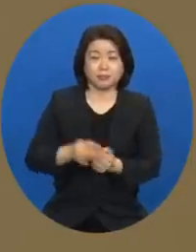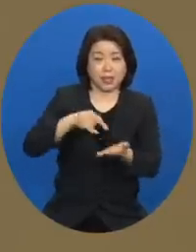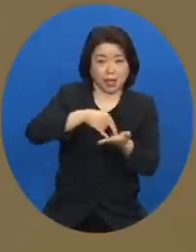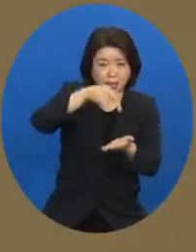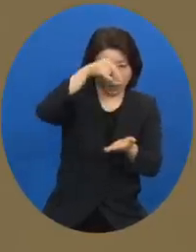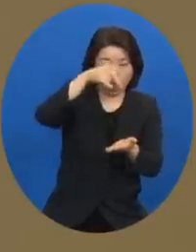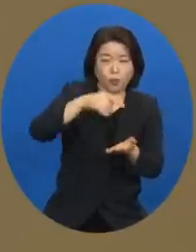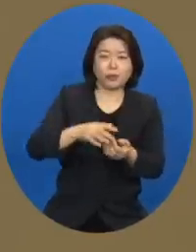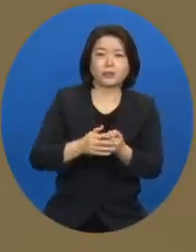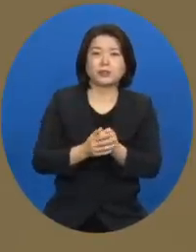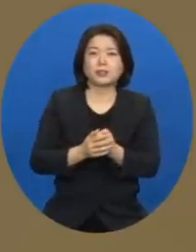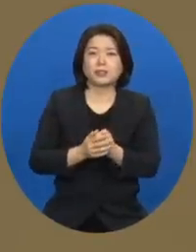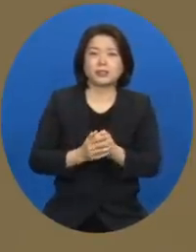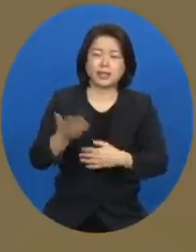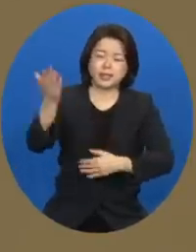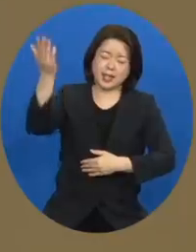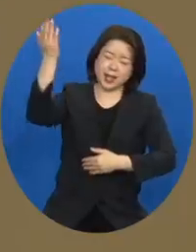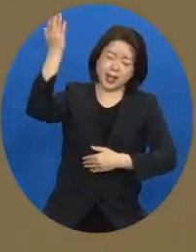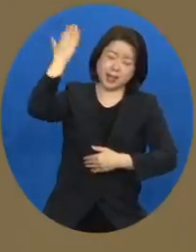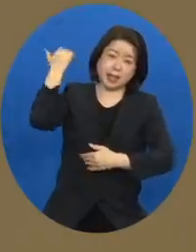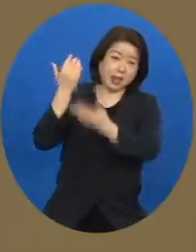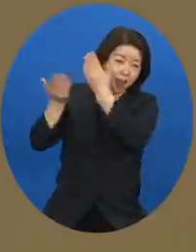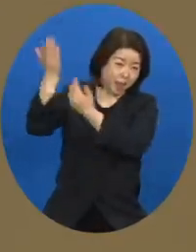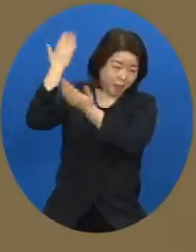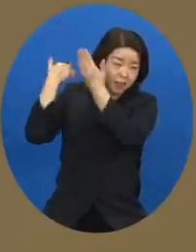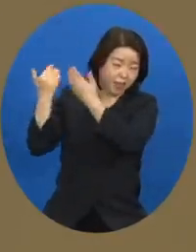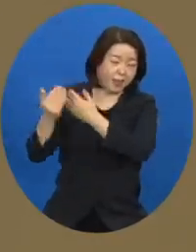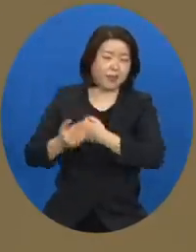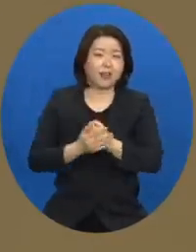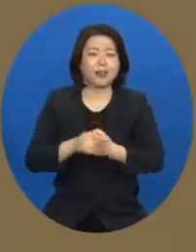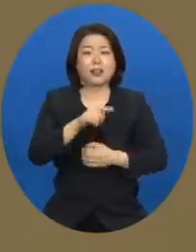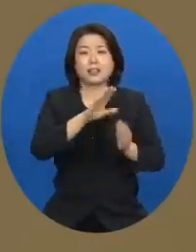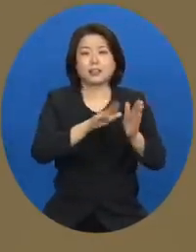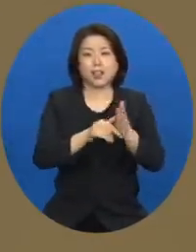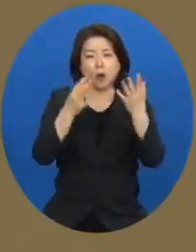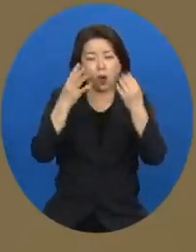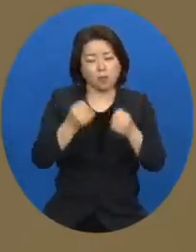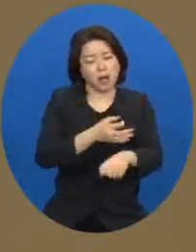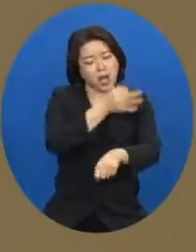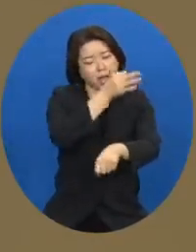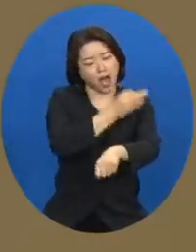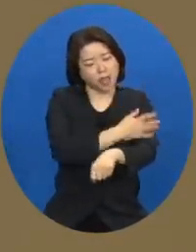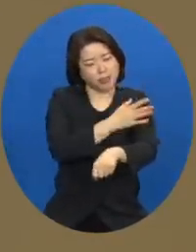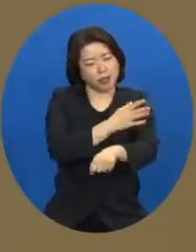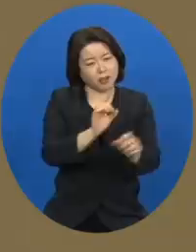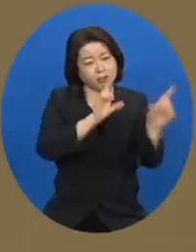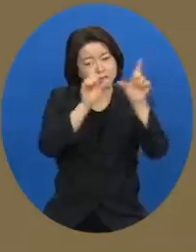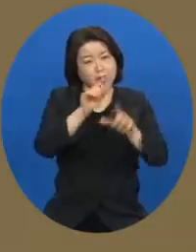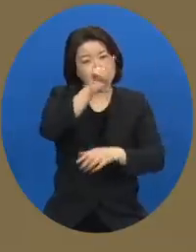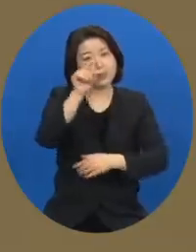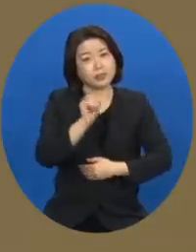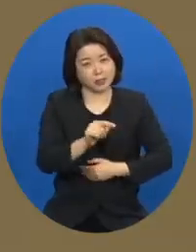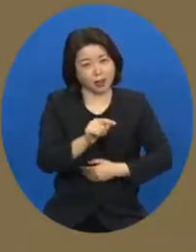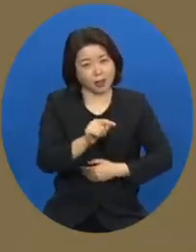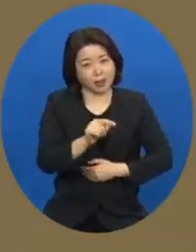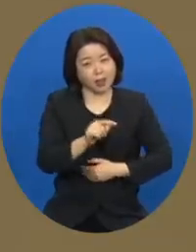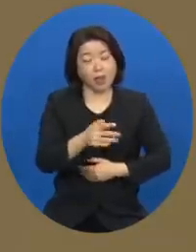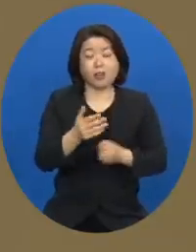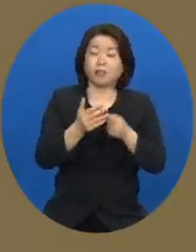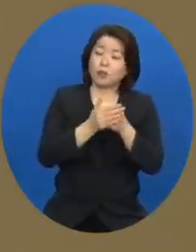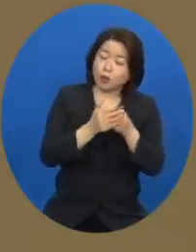에녹은 그 아주 옛날, 그때는 얼마나 단순한 삶이었겠습니까?